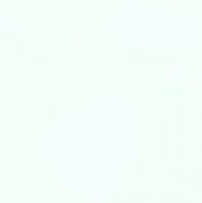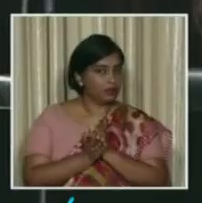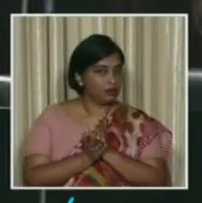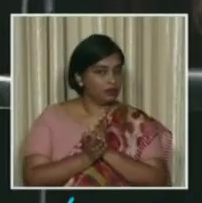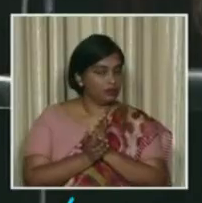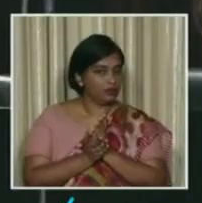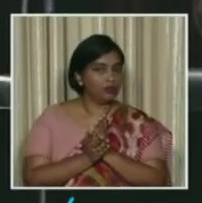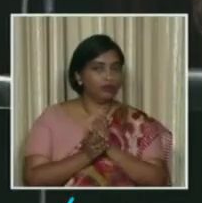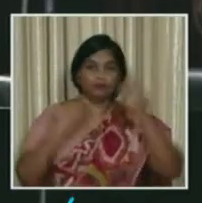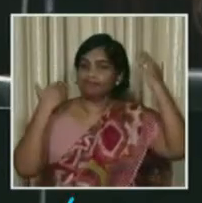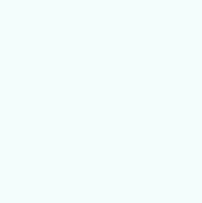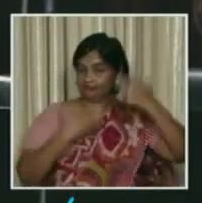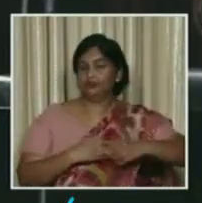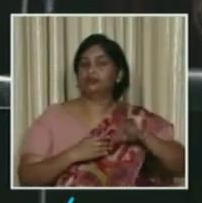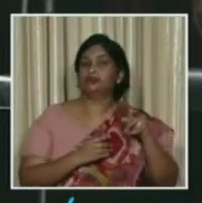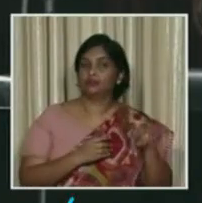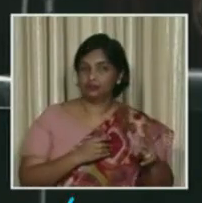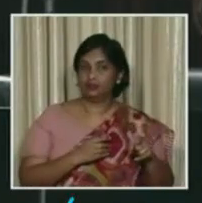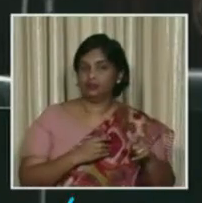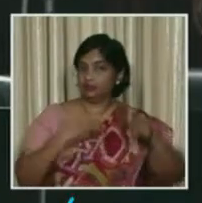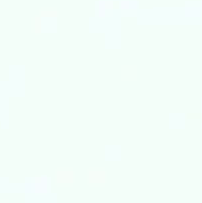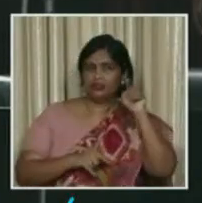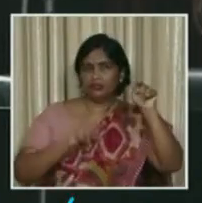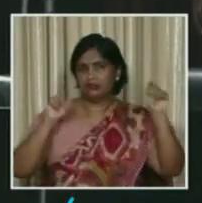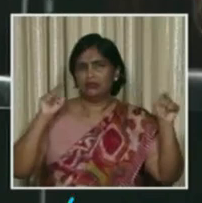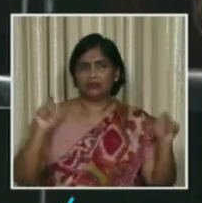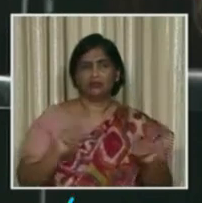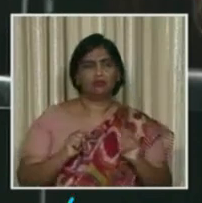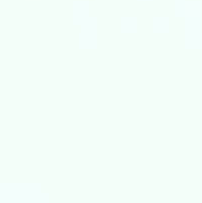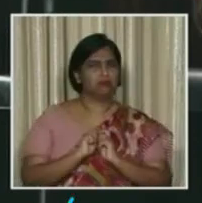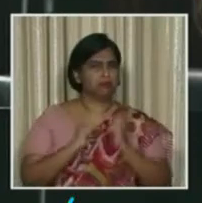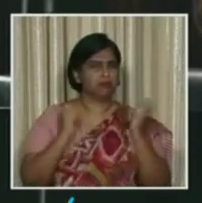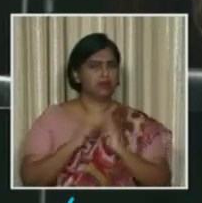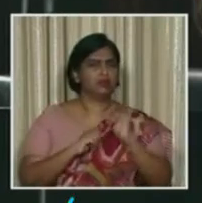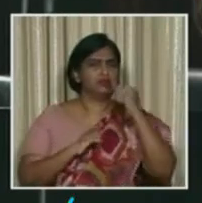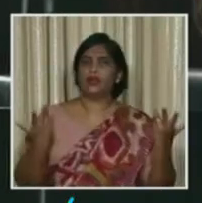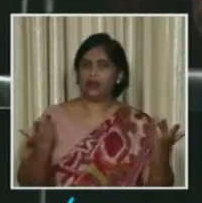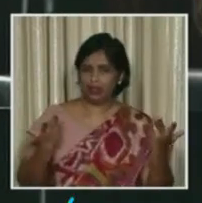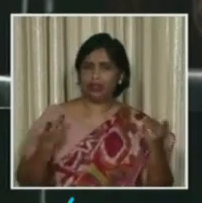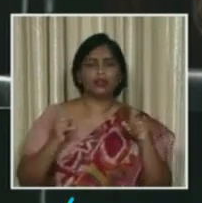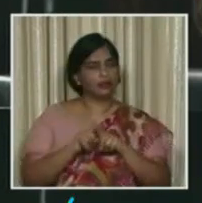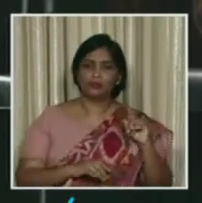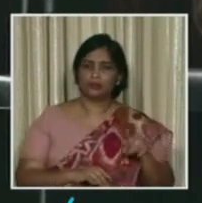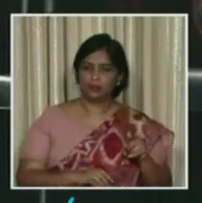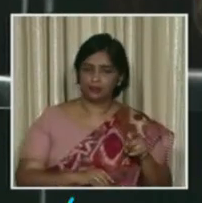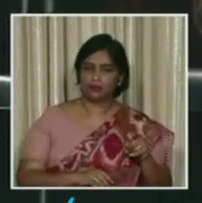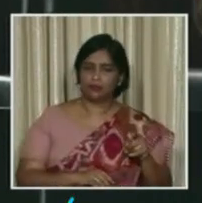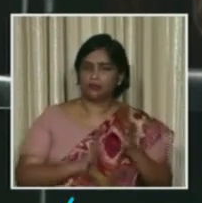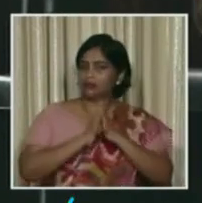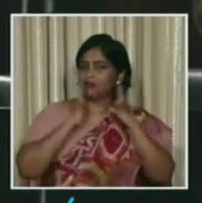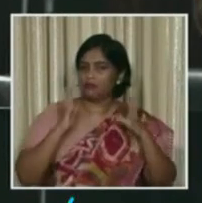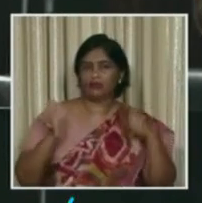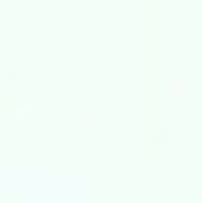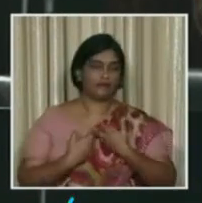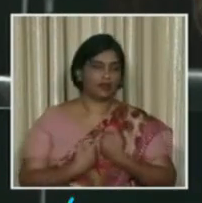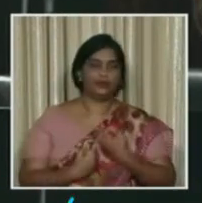දුම්රිය හරස් මාර්ගවල තියෙන ගේට්ටු පවණක් තැන්වල ක්‍රියාත්මක වෙන්නේ නැහැ. පවණක් තැන්වල ගේට්ටු නැහැ. පහුගිය දවස්වල සෑහෙන අනතුරු